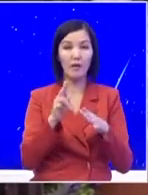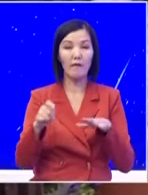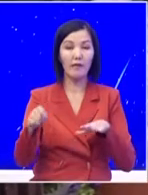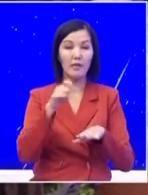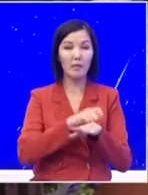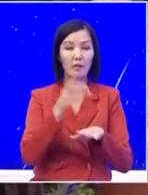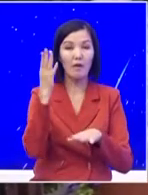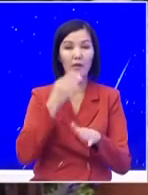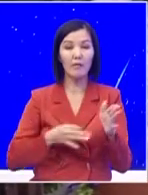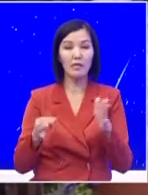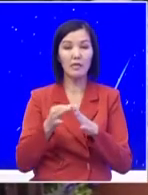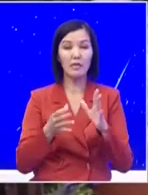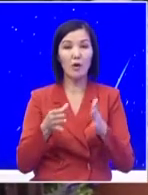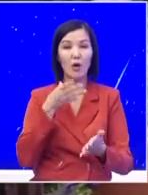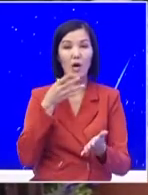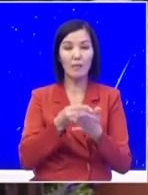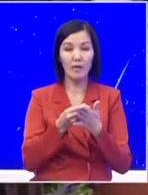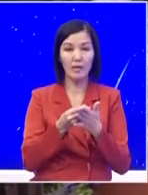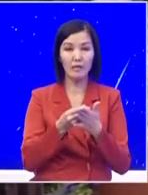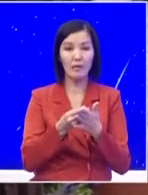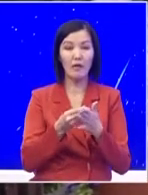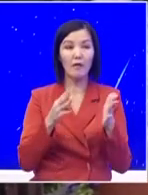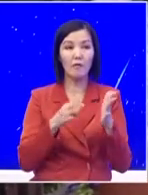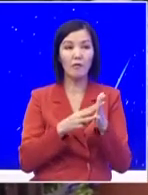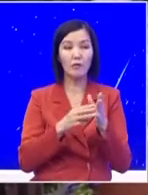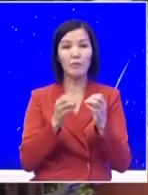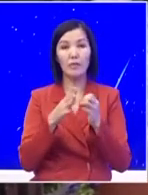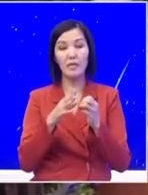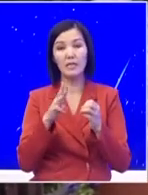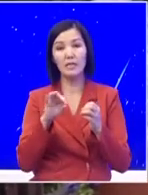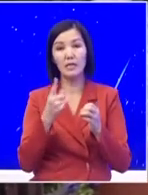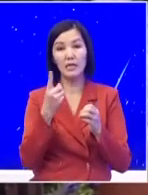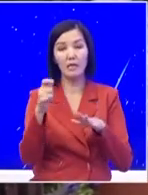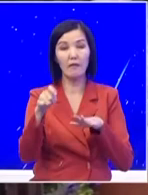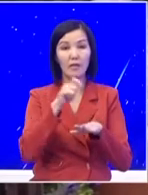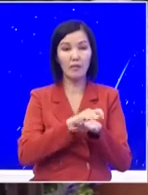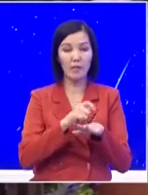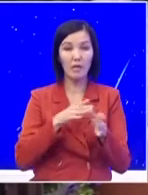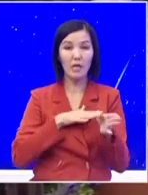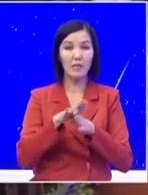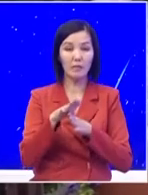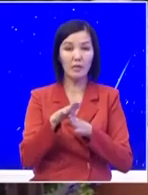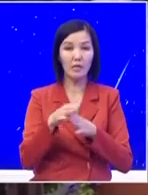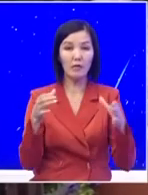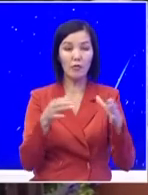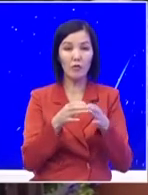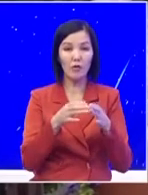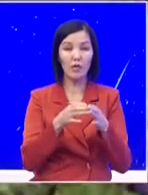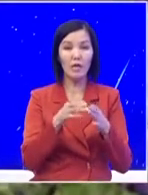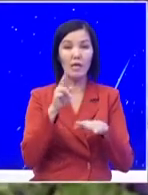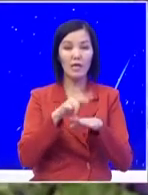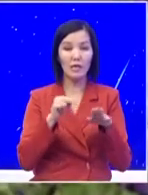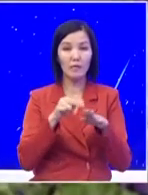В Алматинской области оплата варьируется между 8 и 15 тенге за квадратный метр. Местные исполнительные органы и жилищная